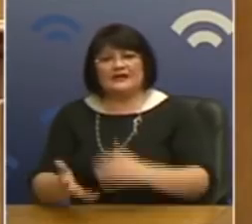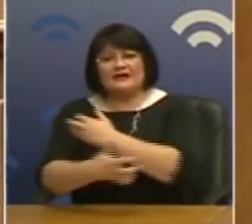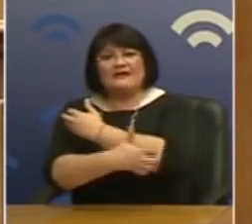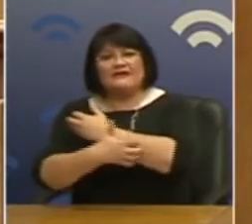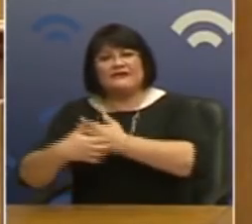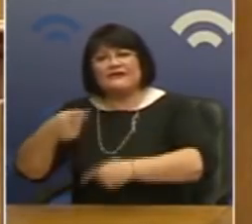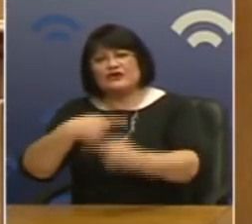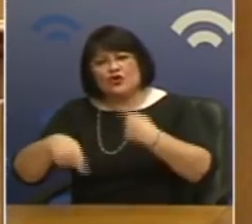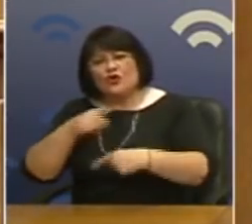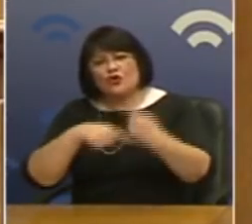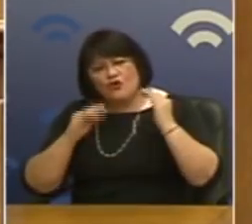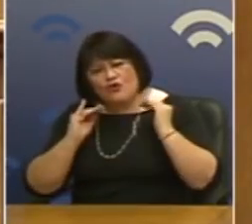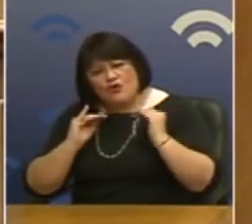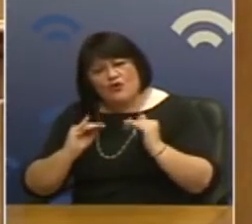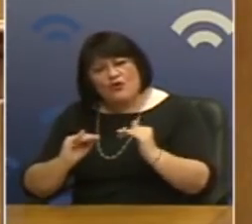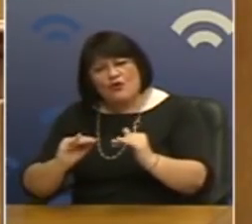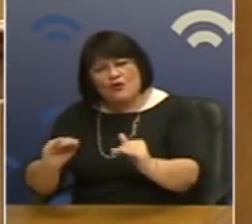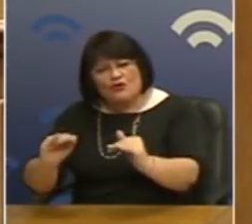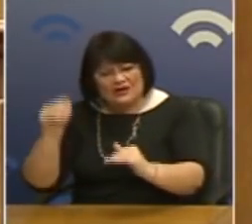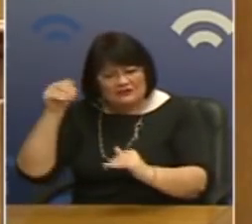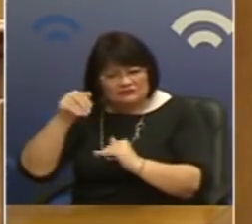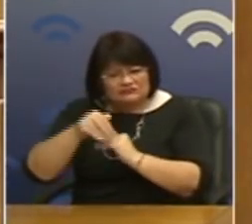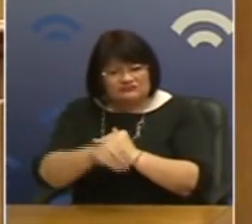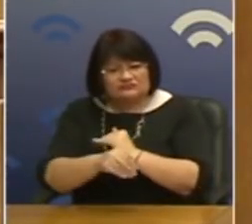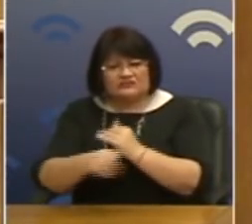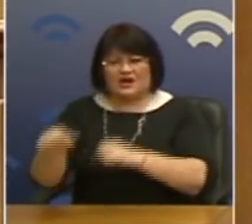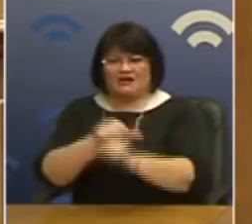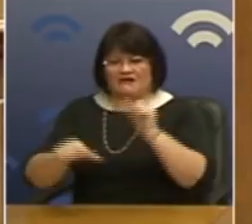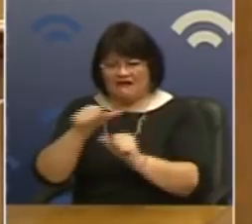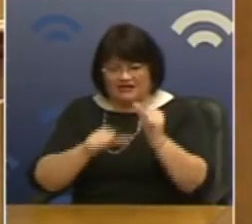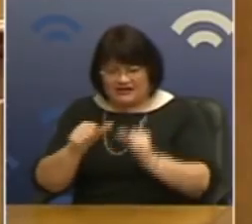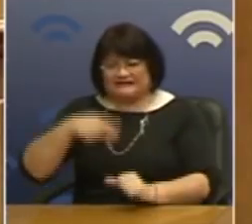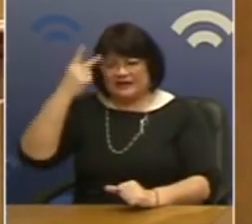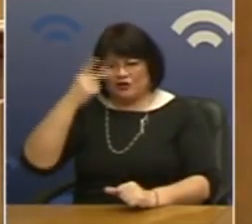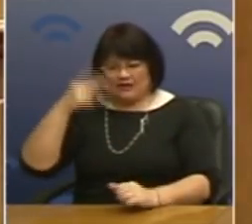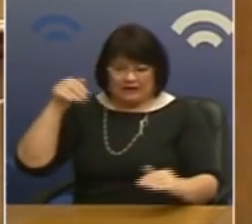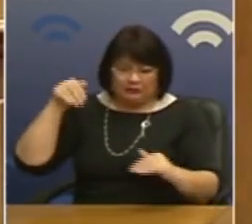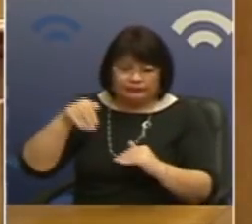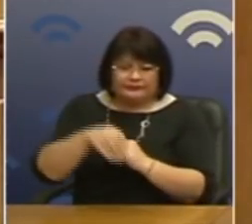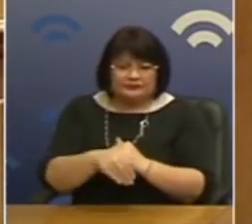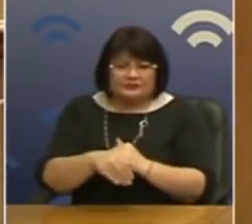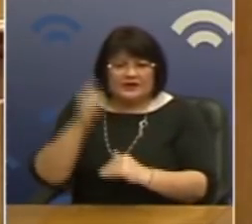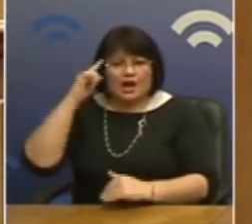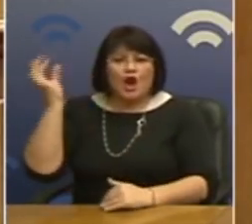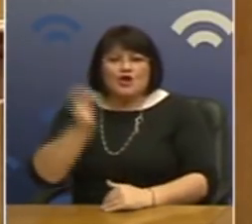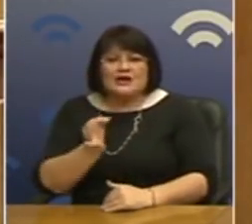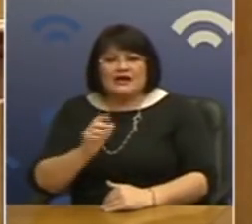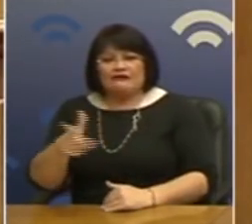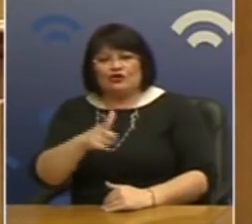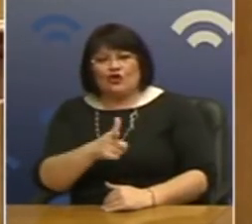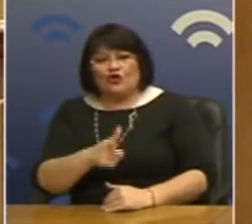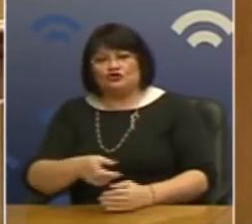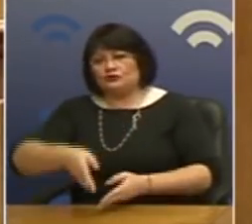της εξίσωσης προς τα κάτω αναγκών και δικαιωμάτων, της λογικής ο φτωχός να